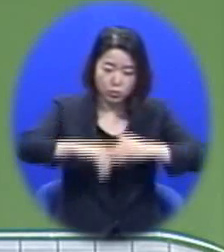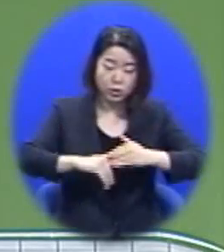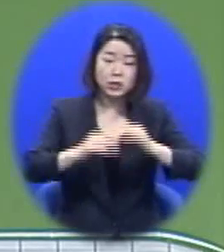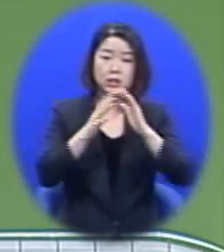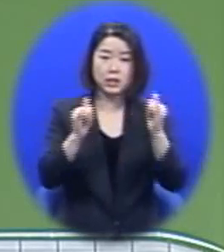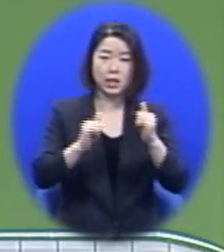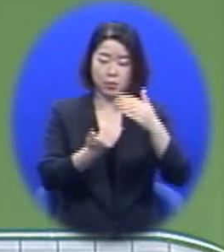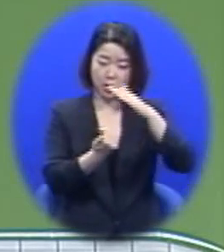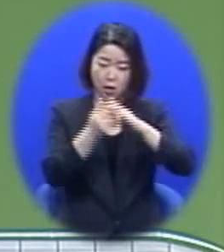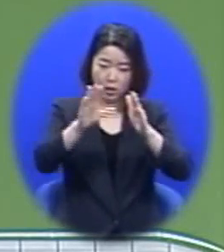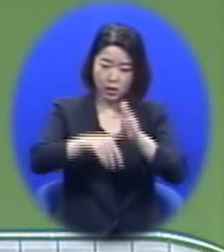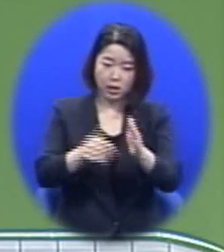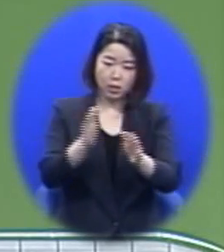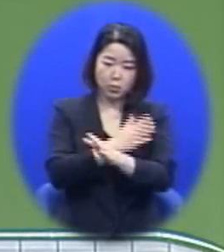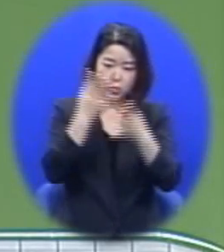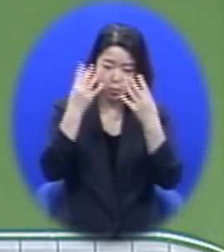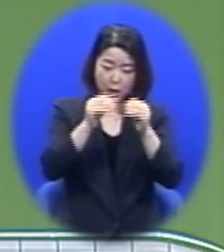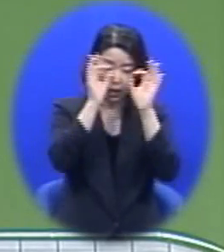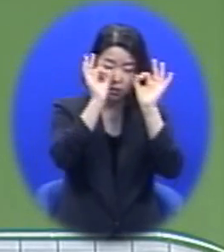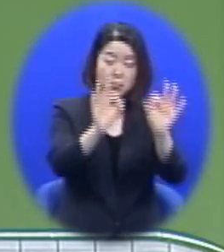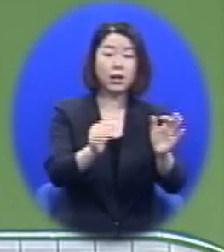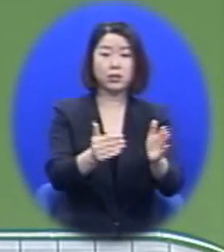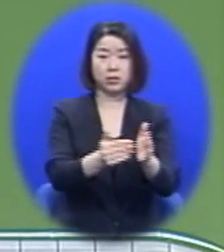어릴 때부터 많이 봤어요.